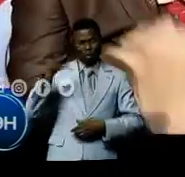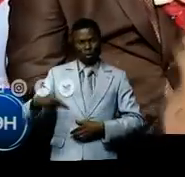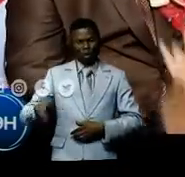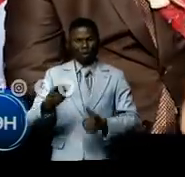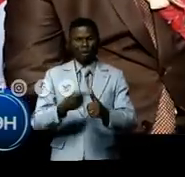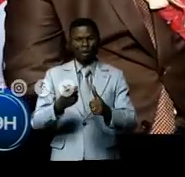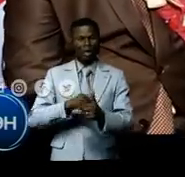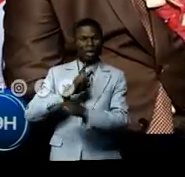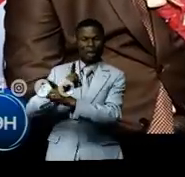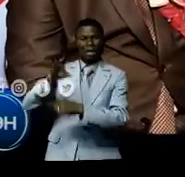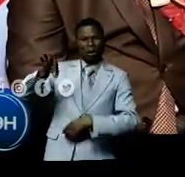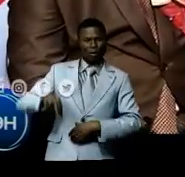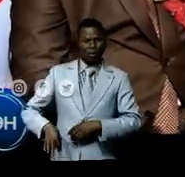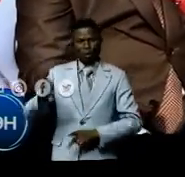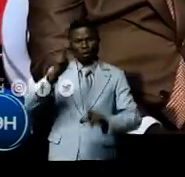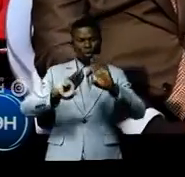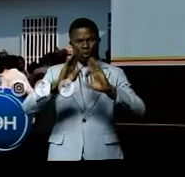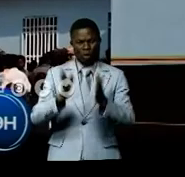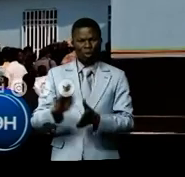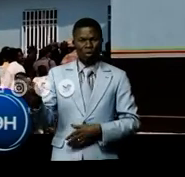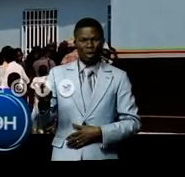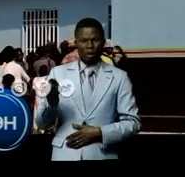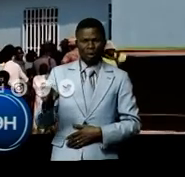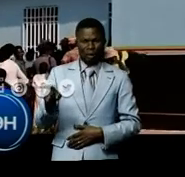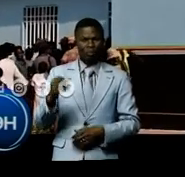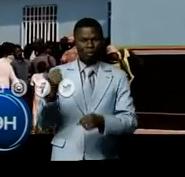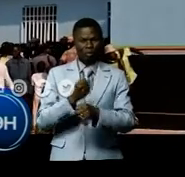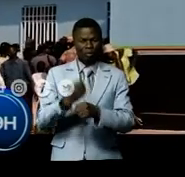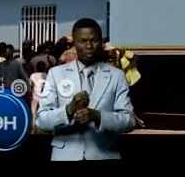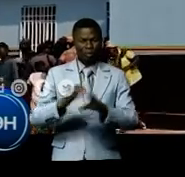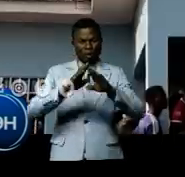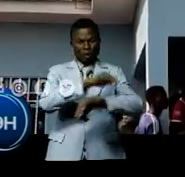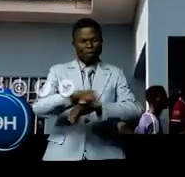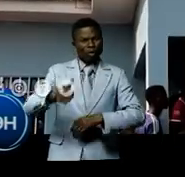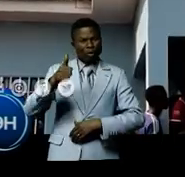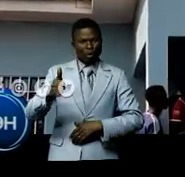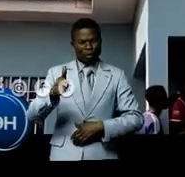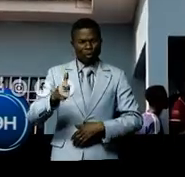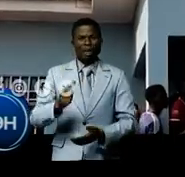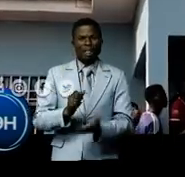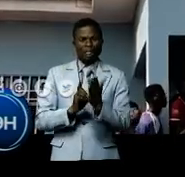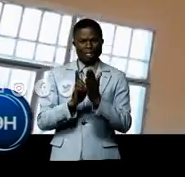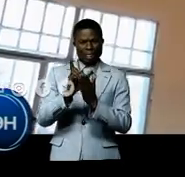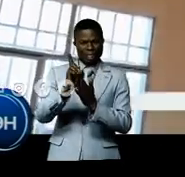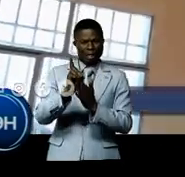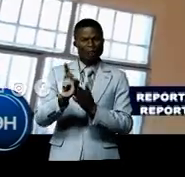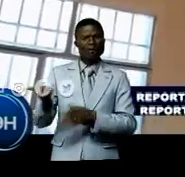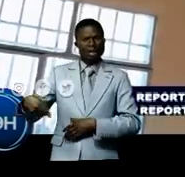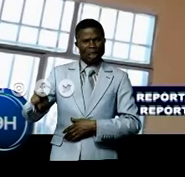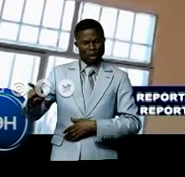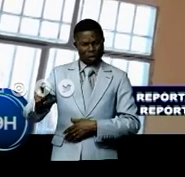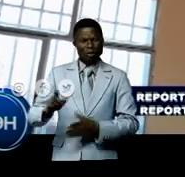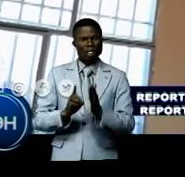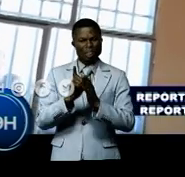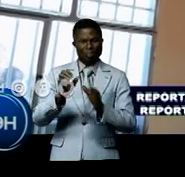surtout à défendre les intérêts de la population du Kasaï. Travailler dans de bonnes conditions va booster le développement de ces secteurs de la